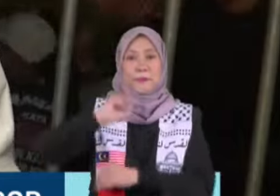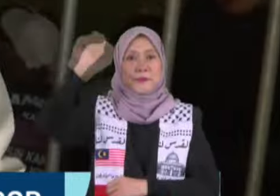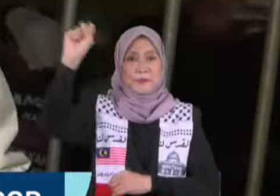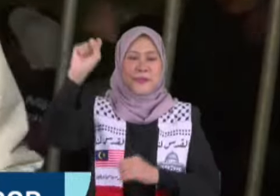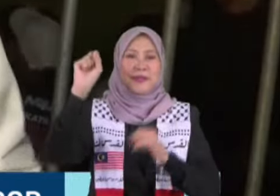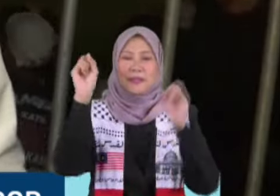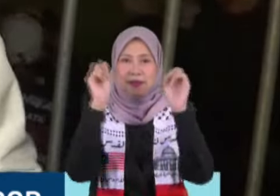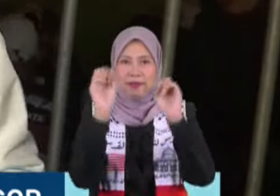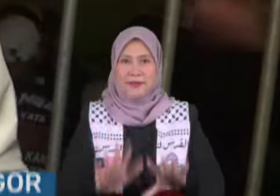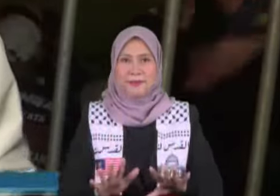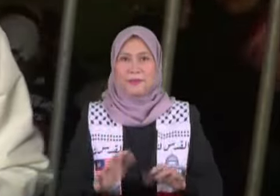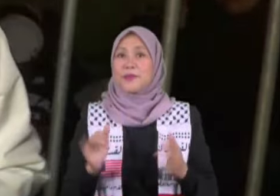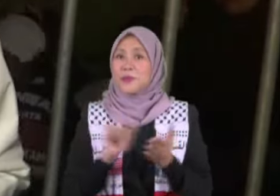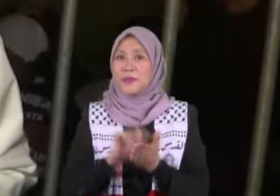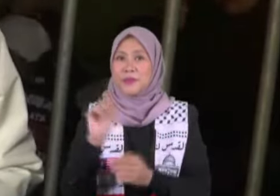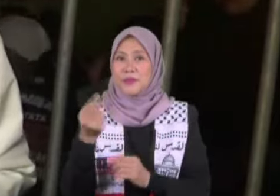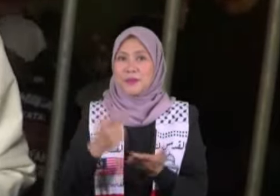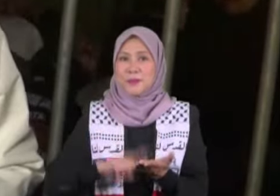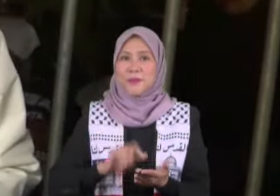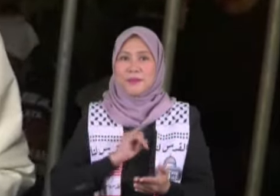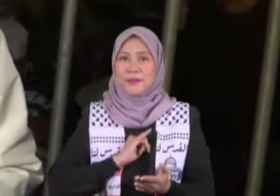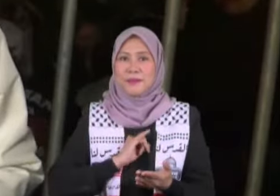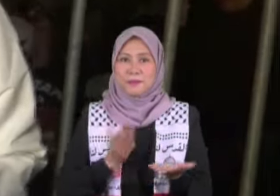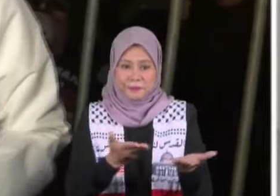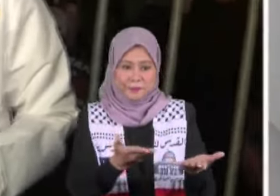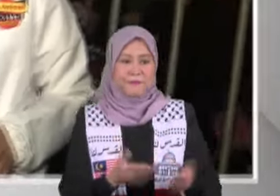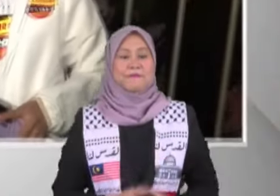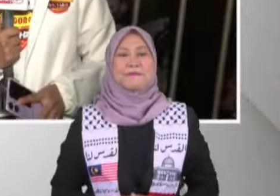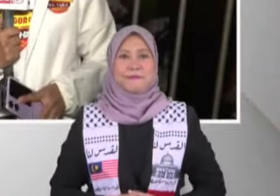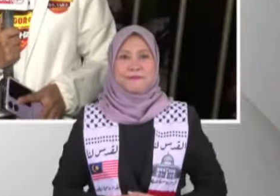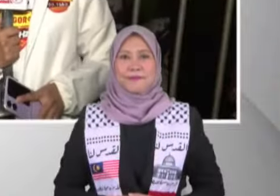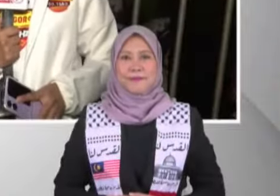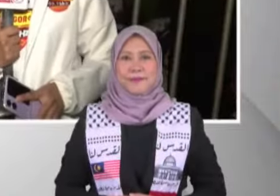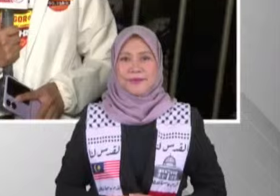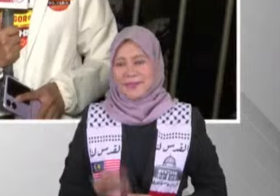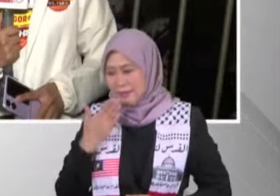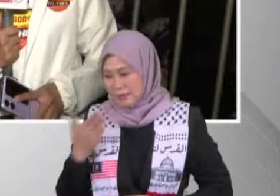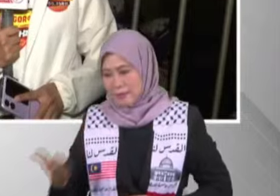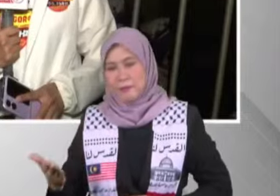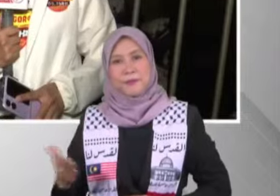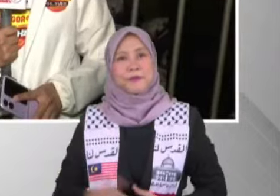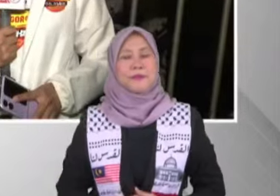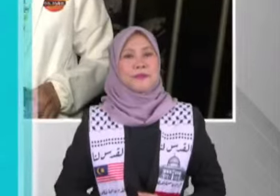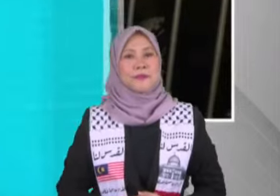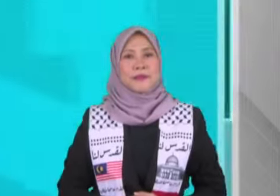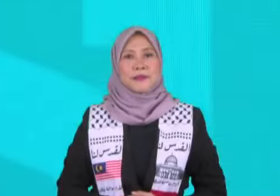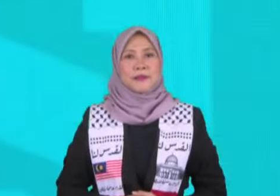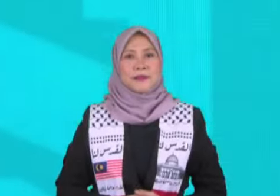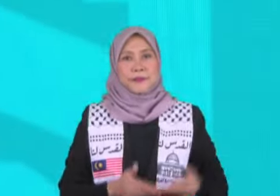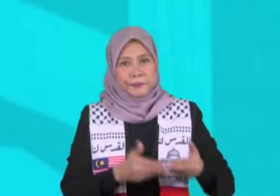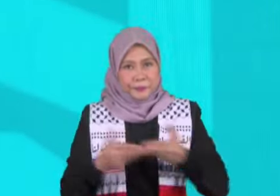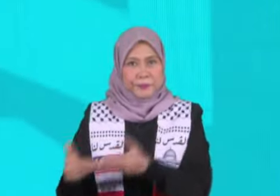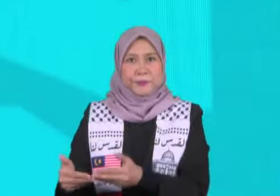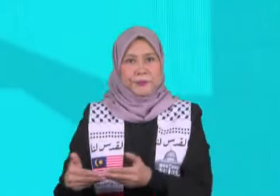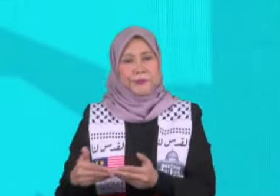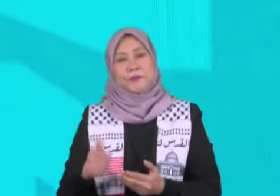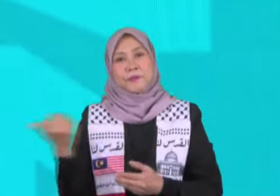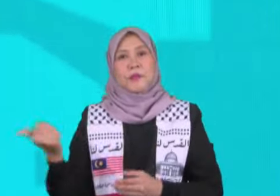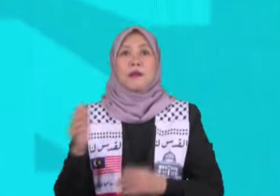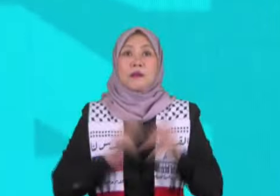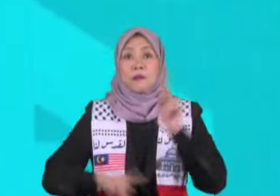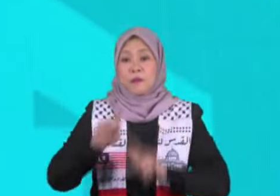Shah Alam. Dan setakat ini saja laporan daripada saya, Syairul. Baik, terima kasih Sam di lokasi. Diteruskan dengan perkembangan seterusnya.